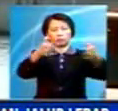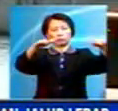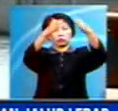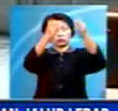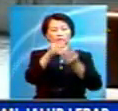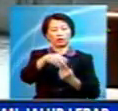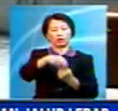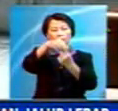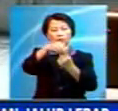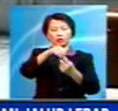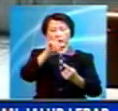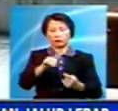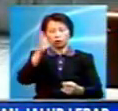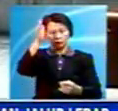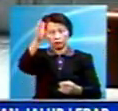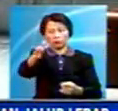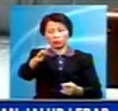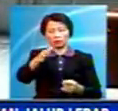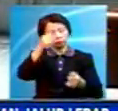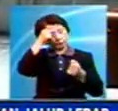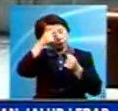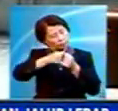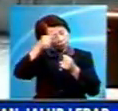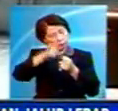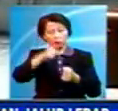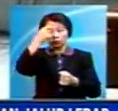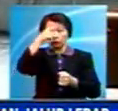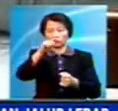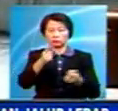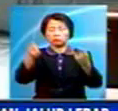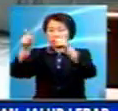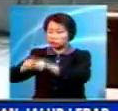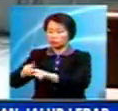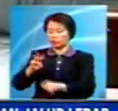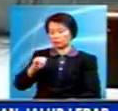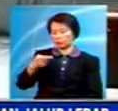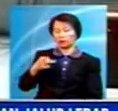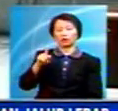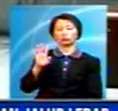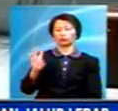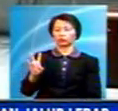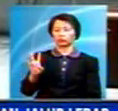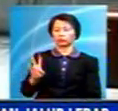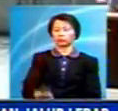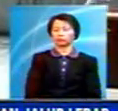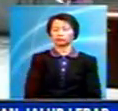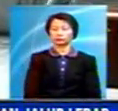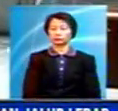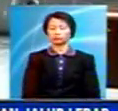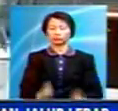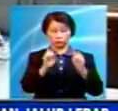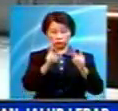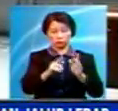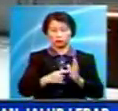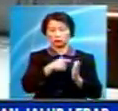khas yang akan diabadikan untuk tragedi MH17 ini. Baik, ia